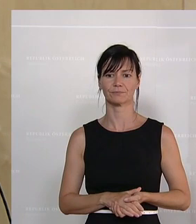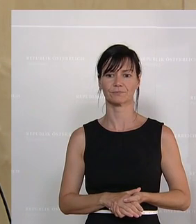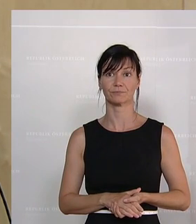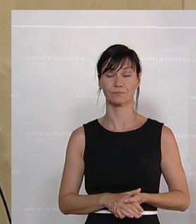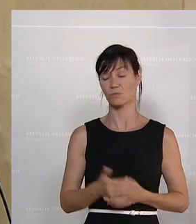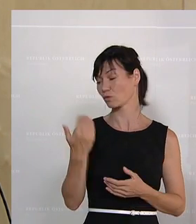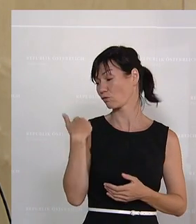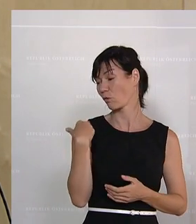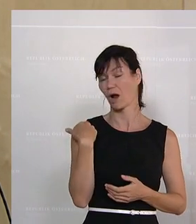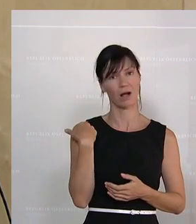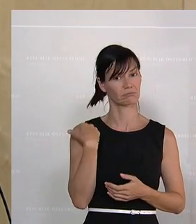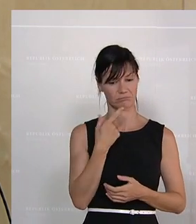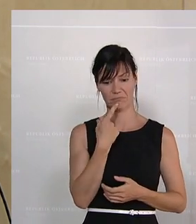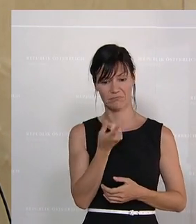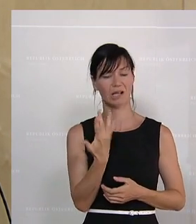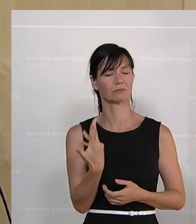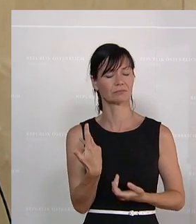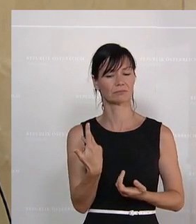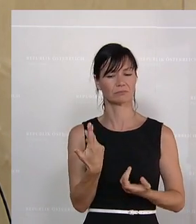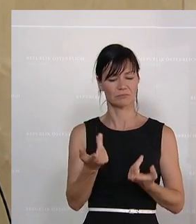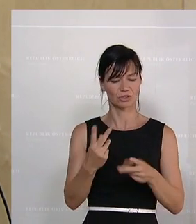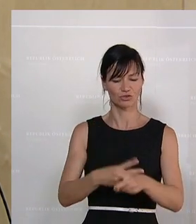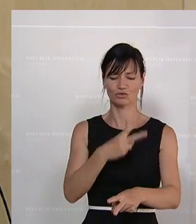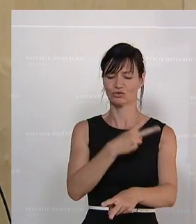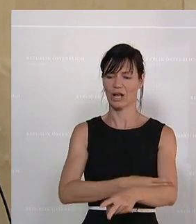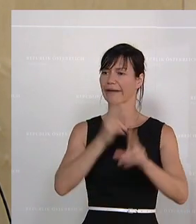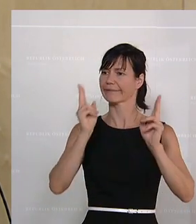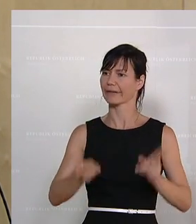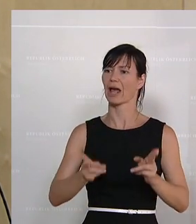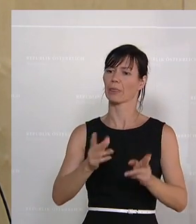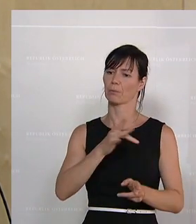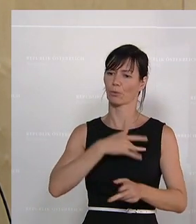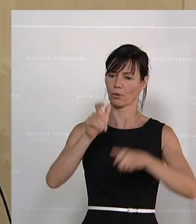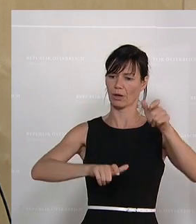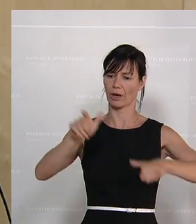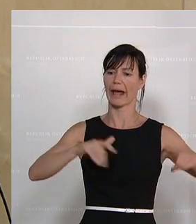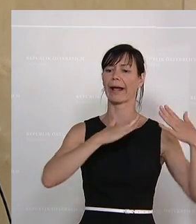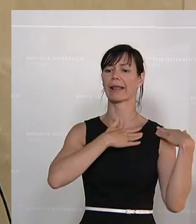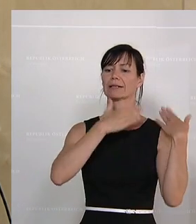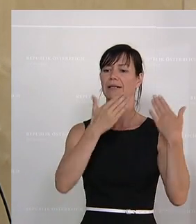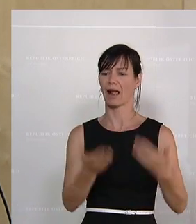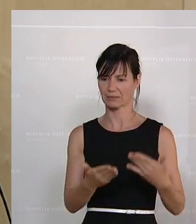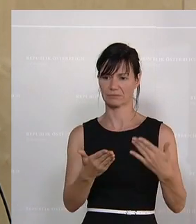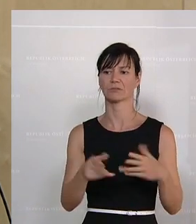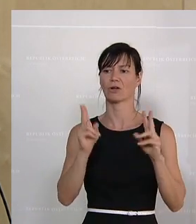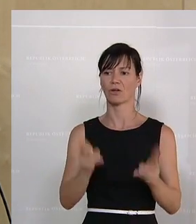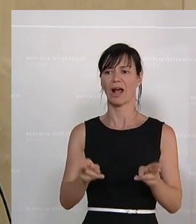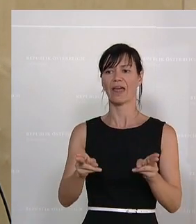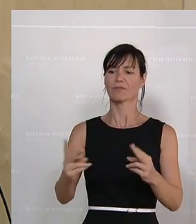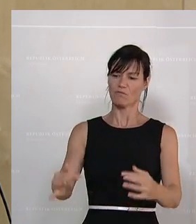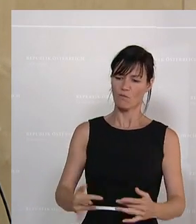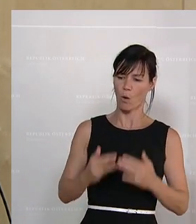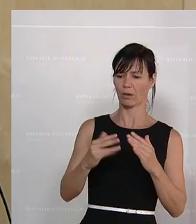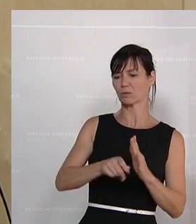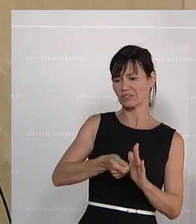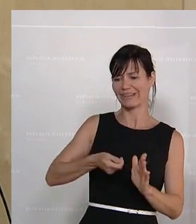die möglichkeit bürgerinnen und bürger zu entlasten und dadurch die negativen folgen der teuerung